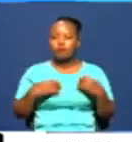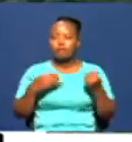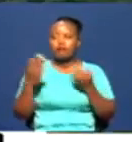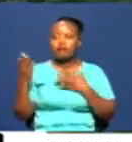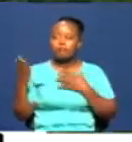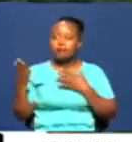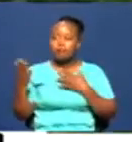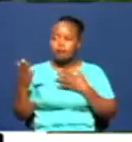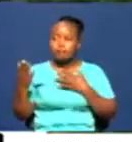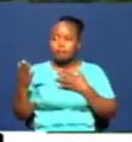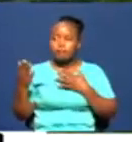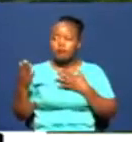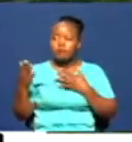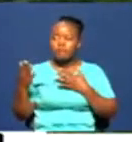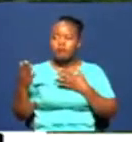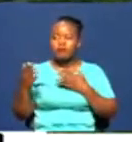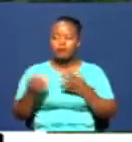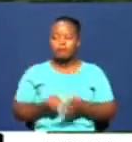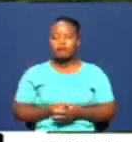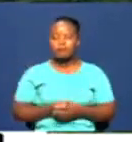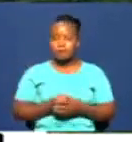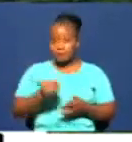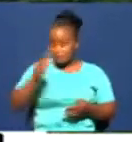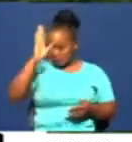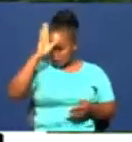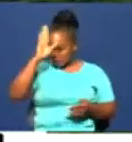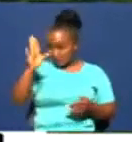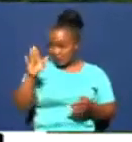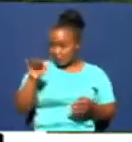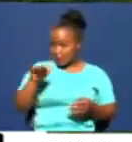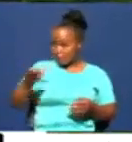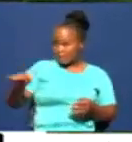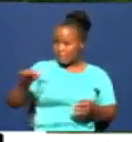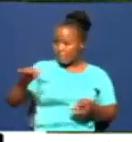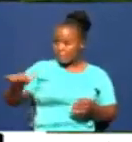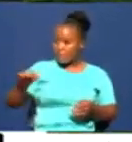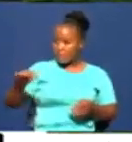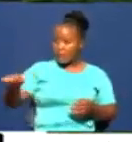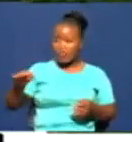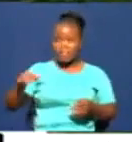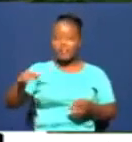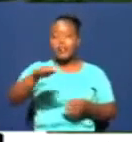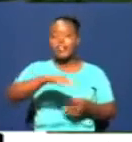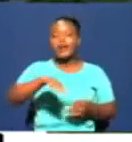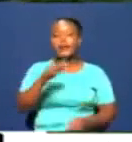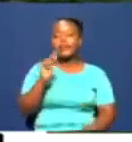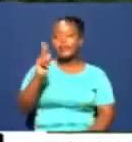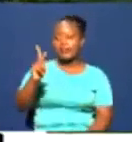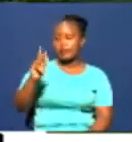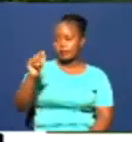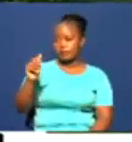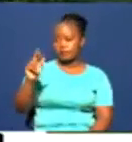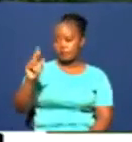Wikendi. Jumapili asubuhi katika tanuri ya Kariokor jijini Nairobi,